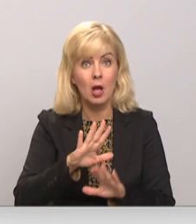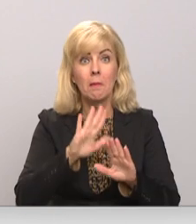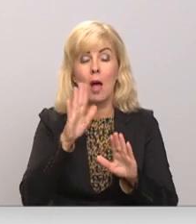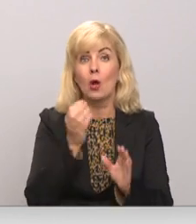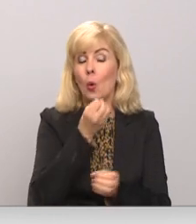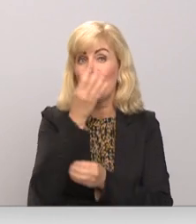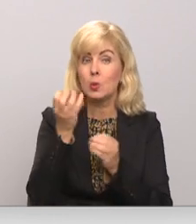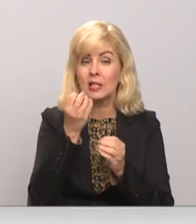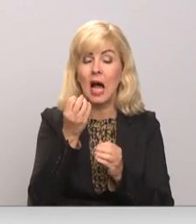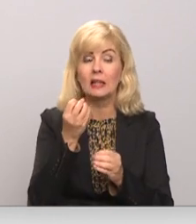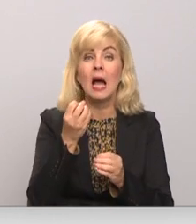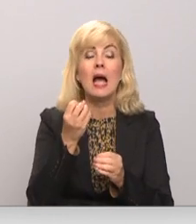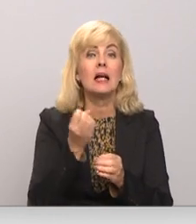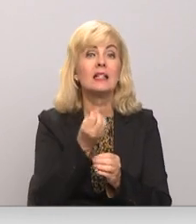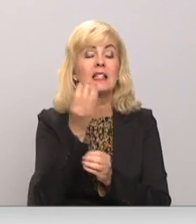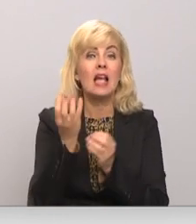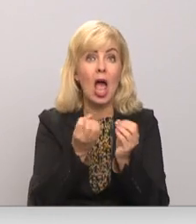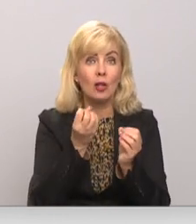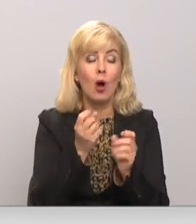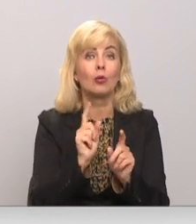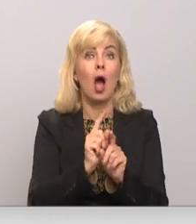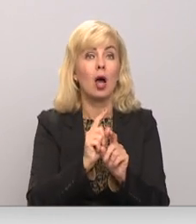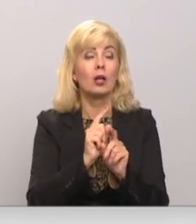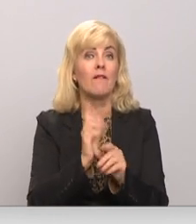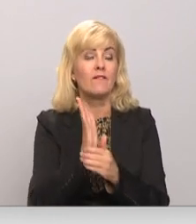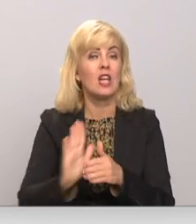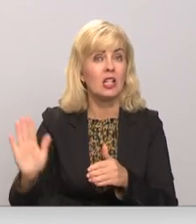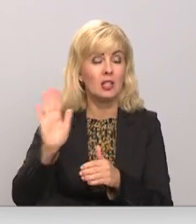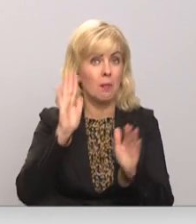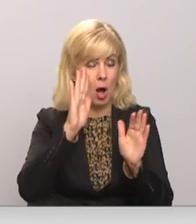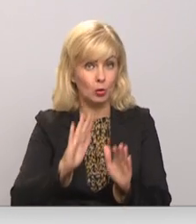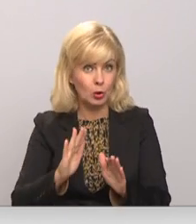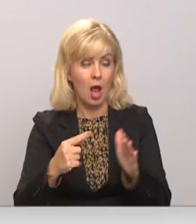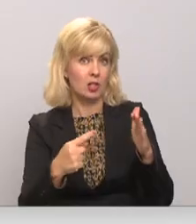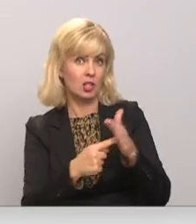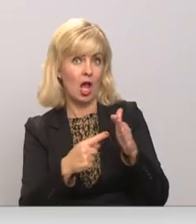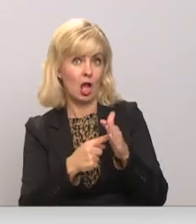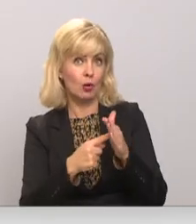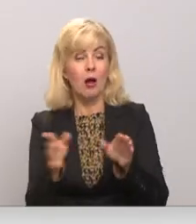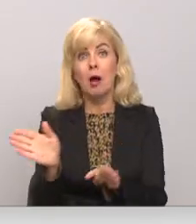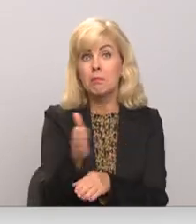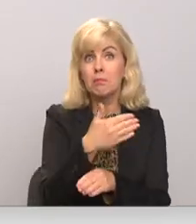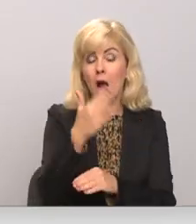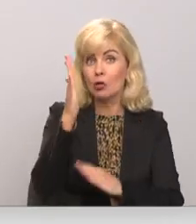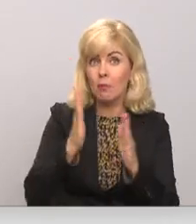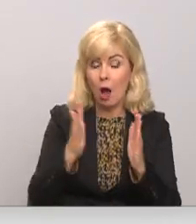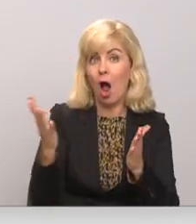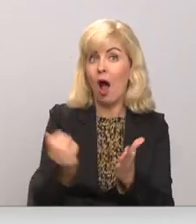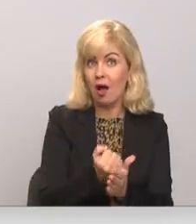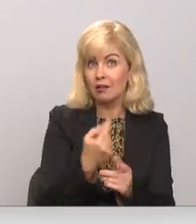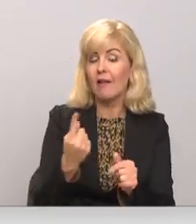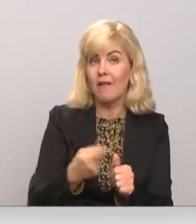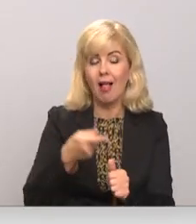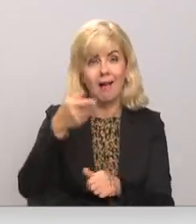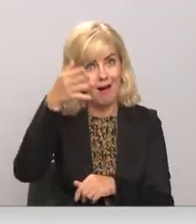ceriņu. Bet Vidzemes pusē šorudeni ieilgusi sēņošanas sezona, un cilvēki, pastaigājoties mežā, par lielu pārsteigumu atraduši vēl gailenes.